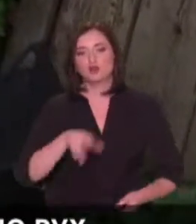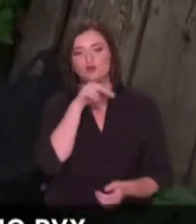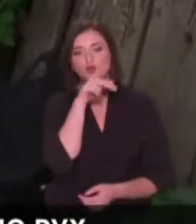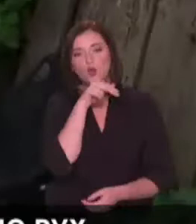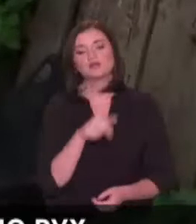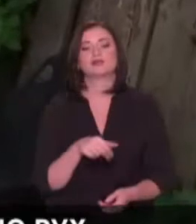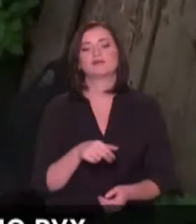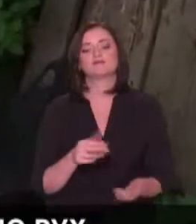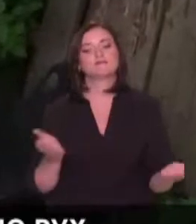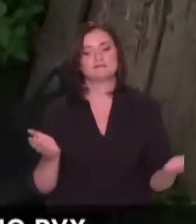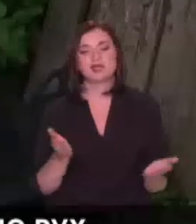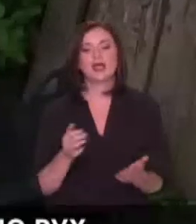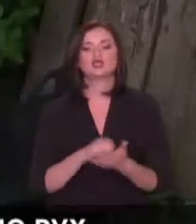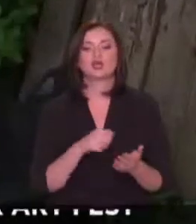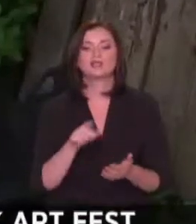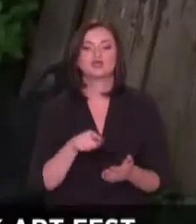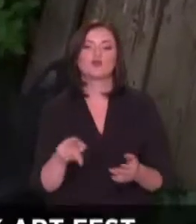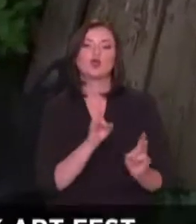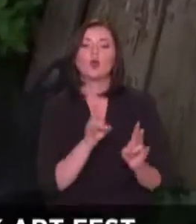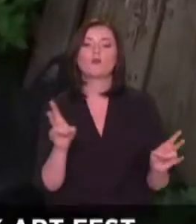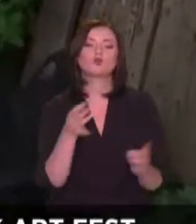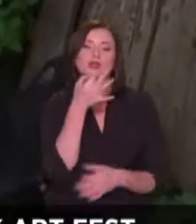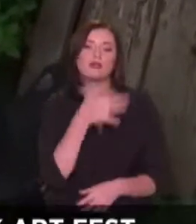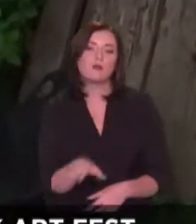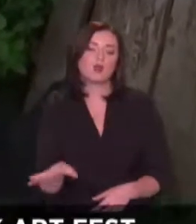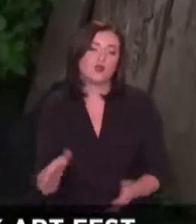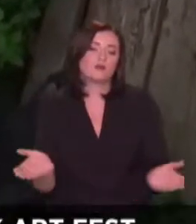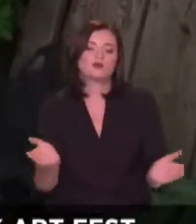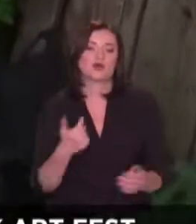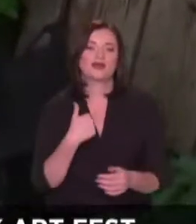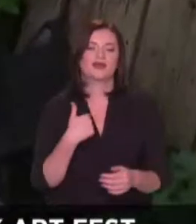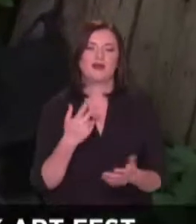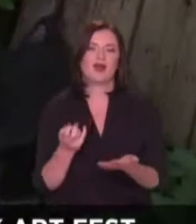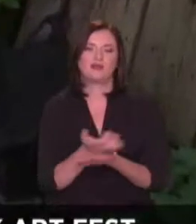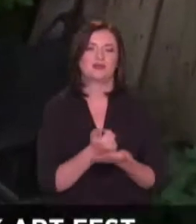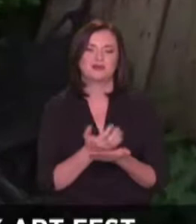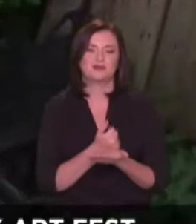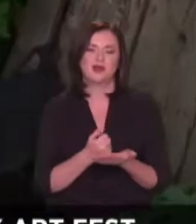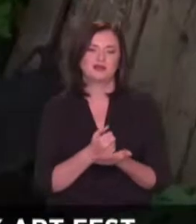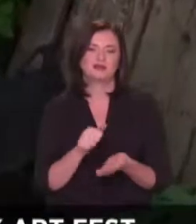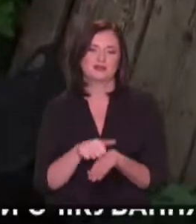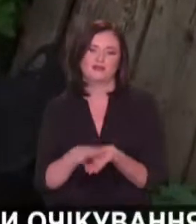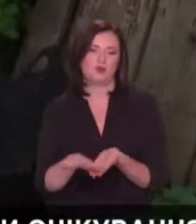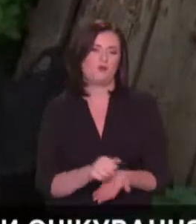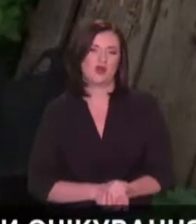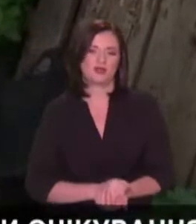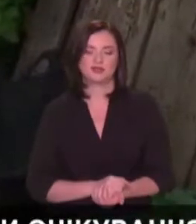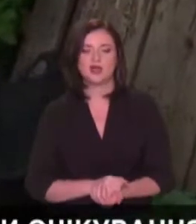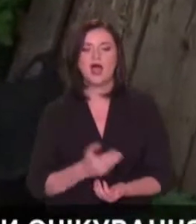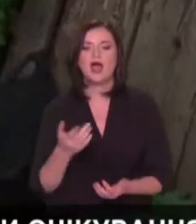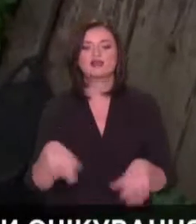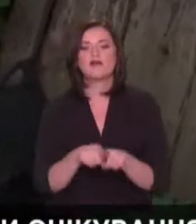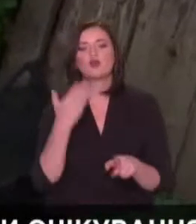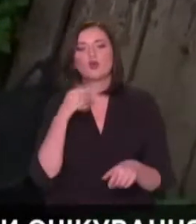що через те, що вони комусь не подобаються, я не збираюся від них відмовлятися. Навіть коли вони на